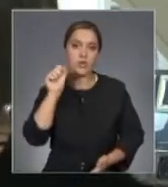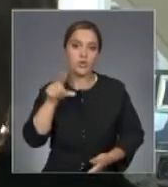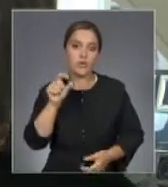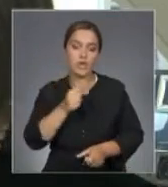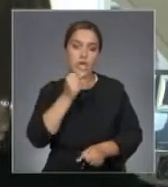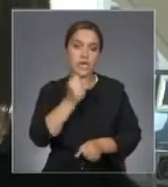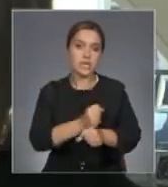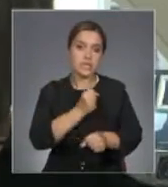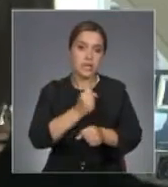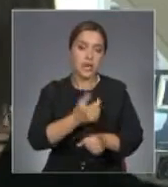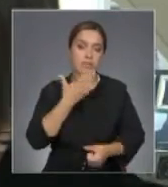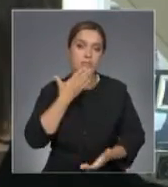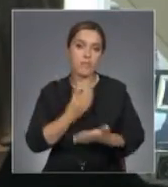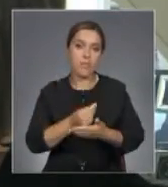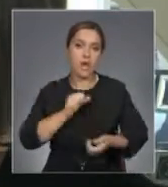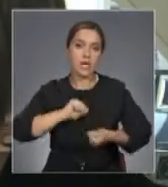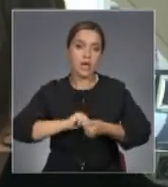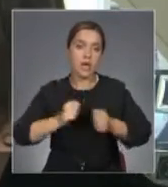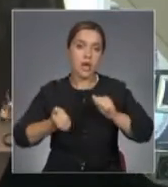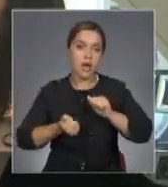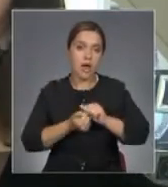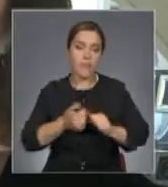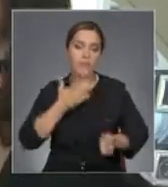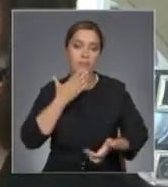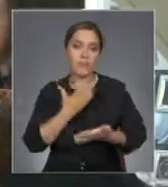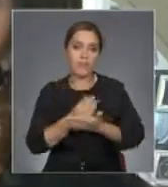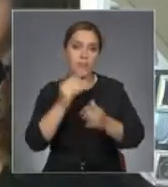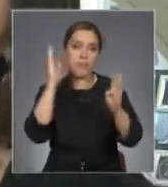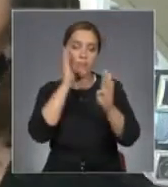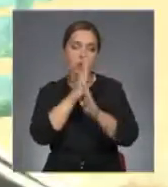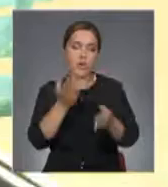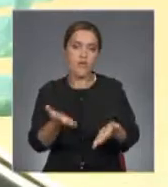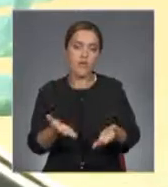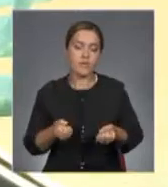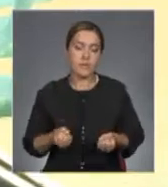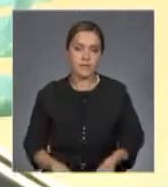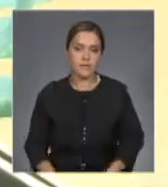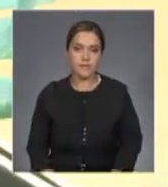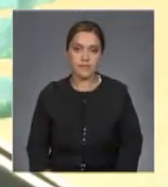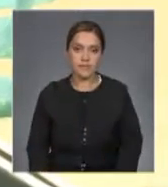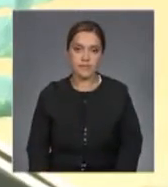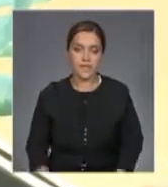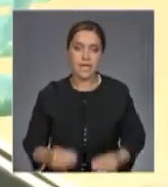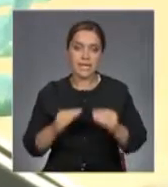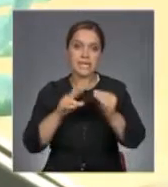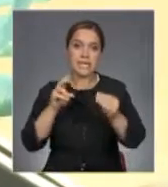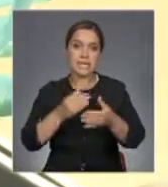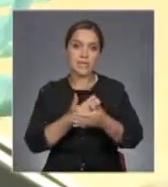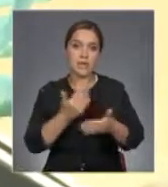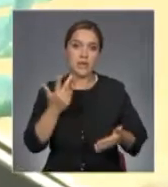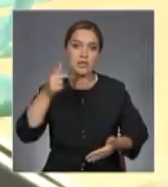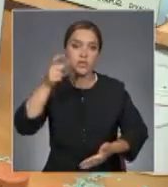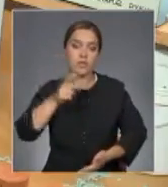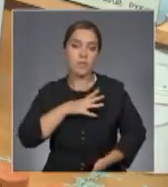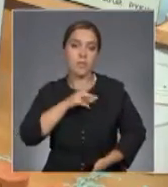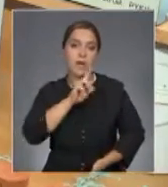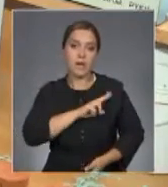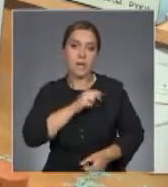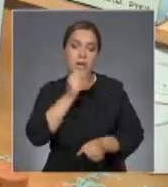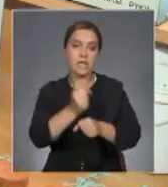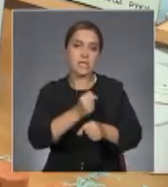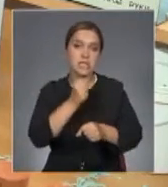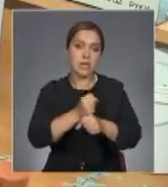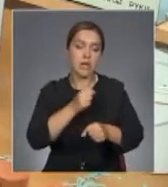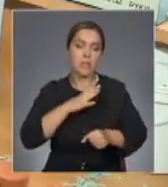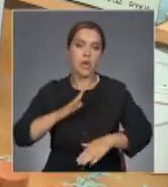наши казахстанские камни, это природные камни, это полудрагоценные камни. 10 лет назад здесь трудились всего 3 человека. Изготовление